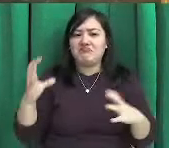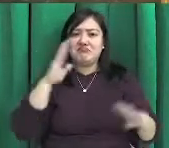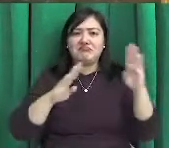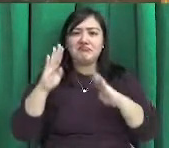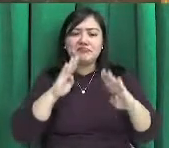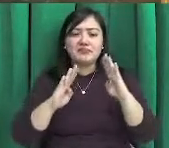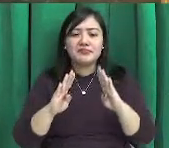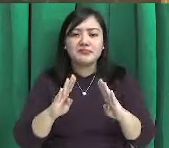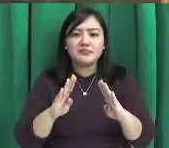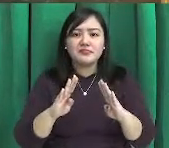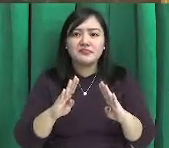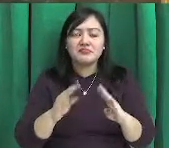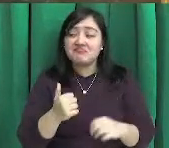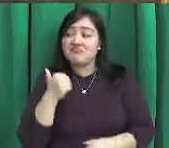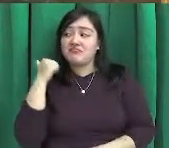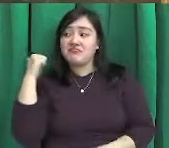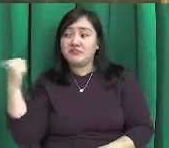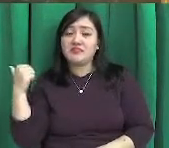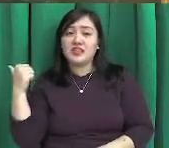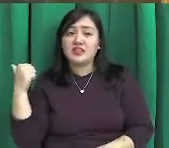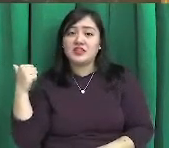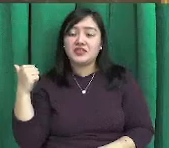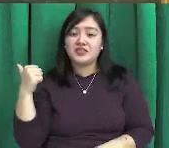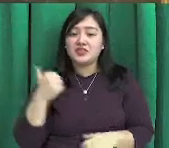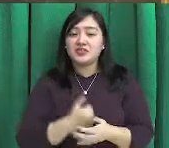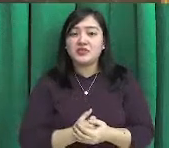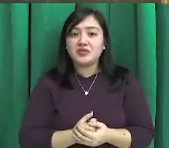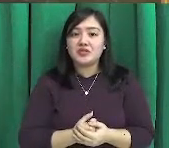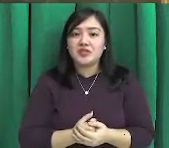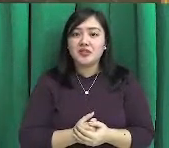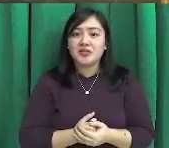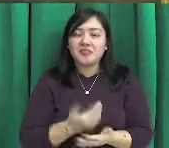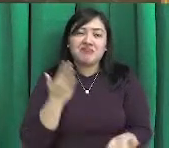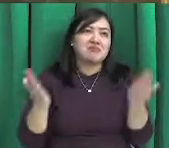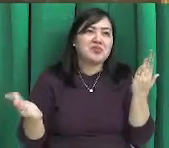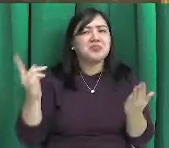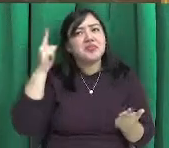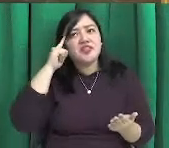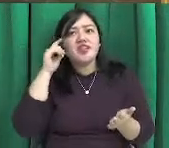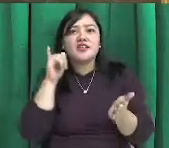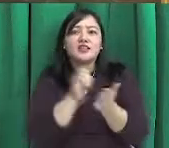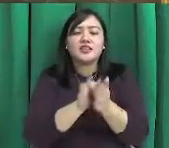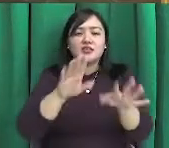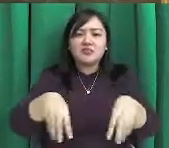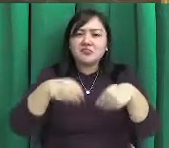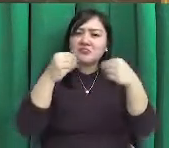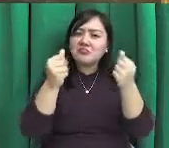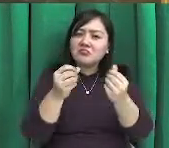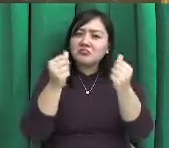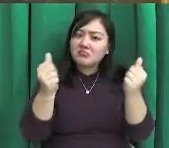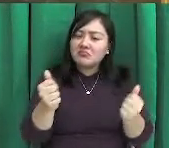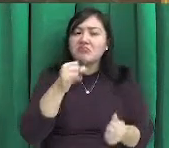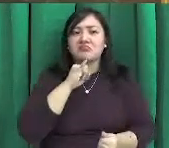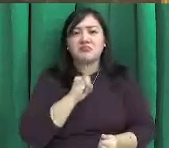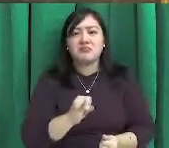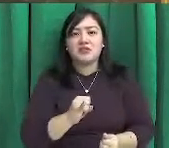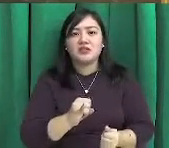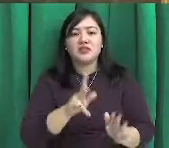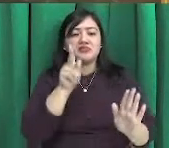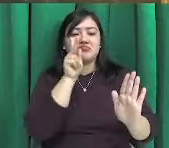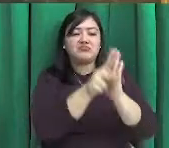to terminate the pain is to terminate their life. You know? Ganun yun eh. So, kaya nakakaawa.